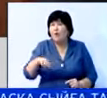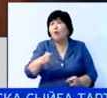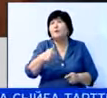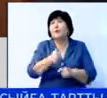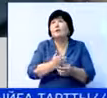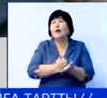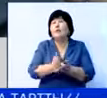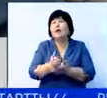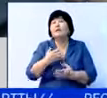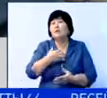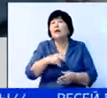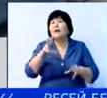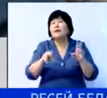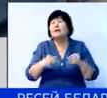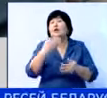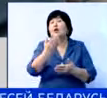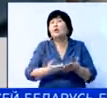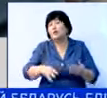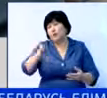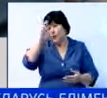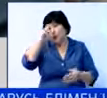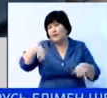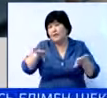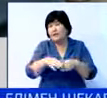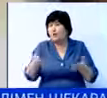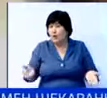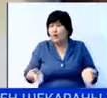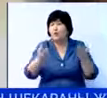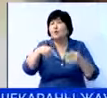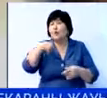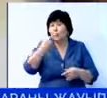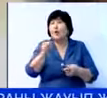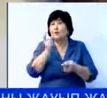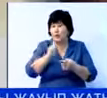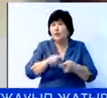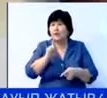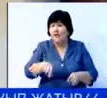әкімінің осы бағыттағы маңыздылықты ескеріп, мәселені үкімет деңгейінде көтеруі сондықтан.